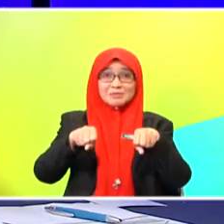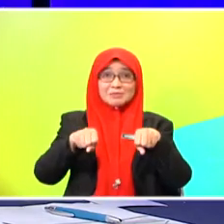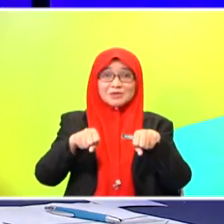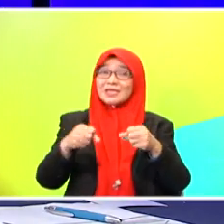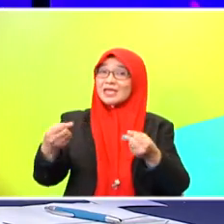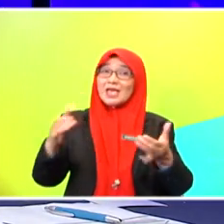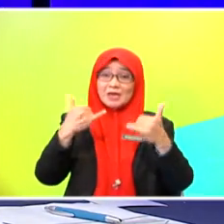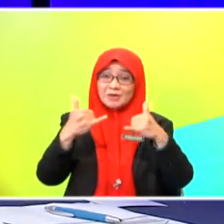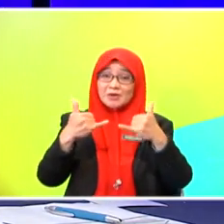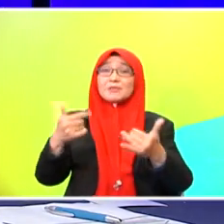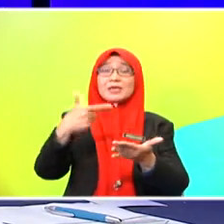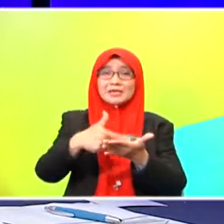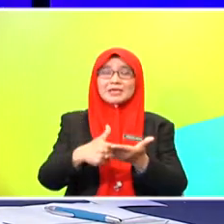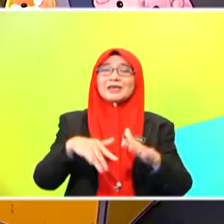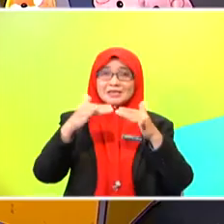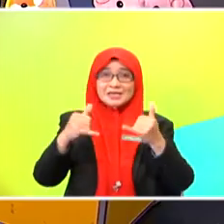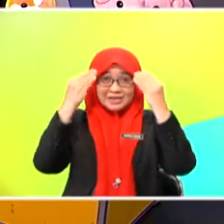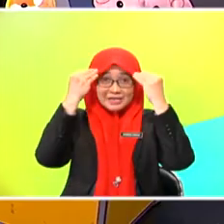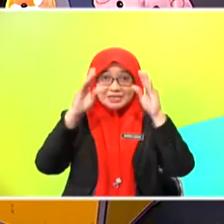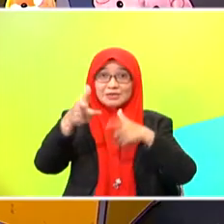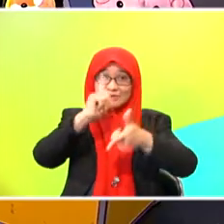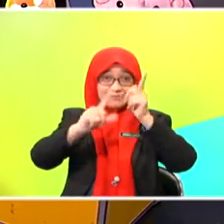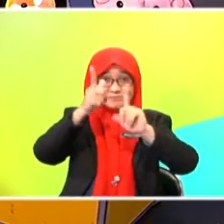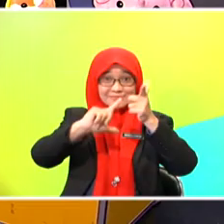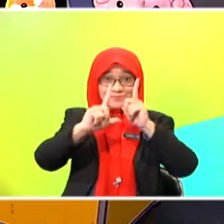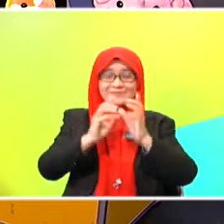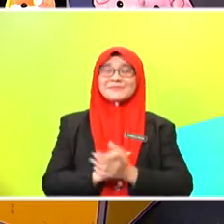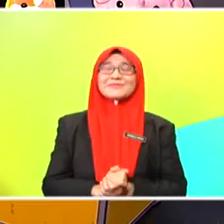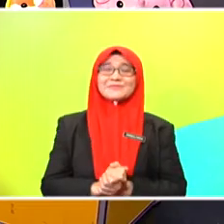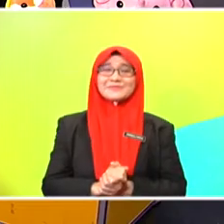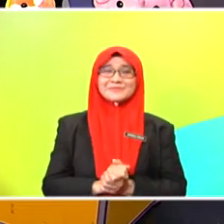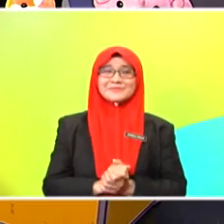lagi. Okey, saya punya giliran pula. Okey.